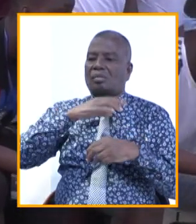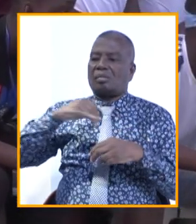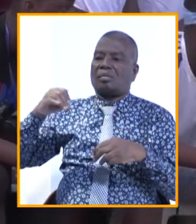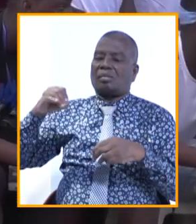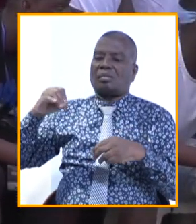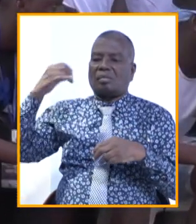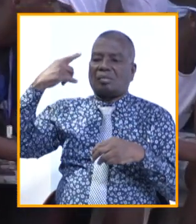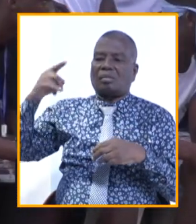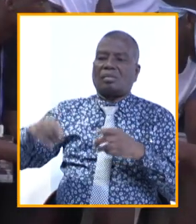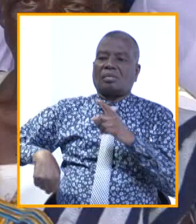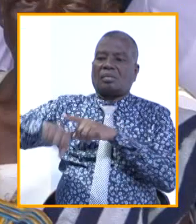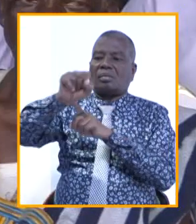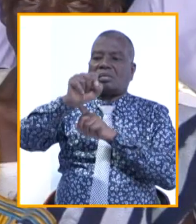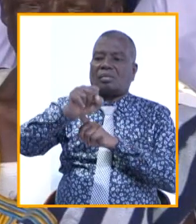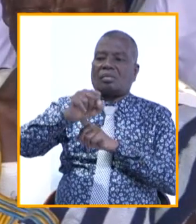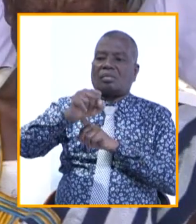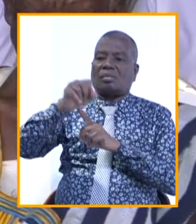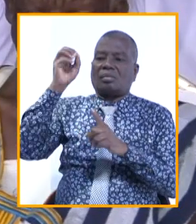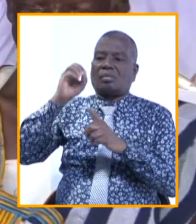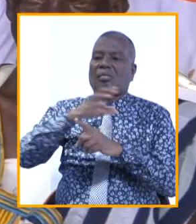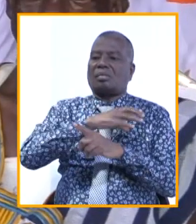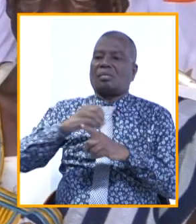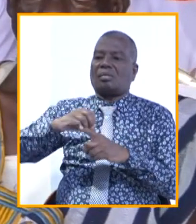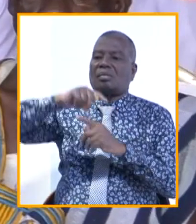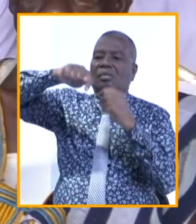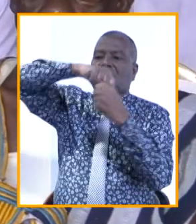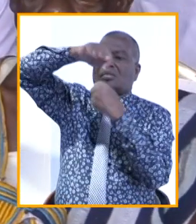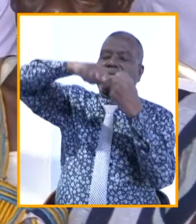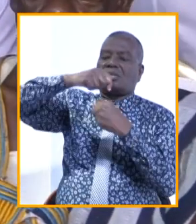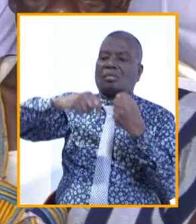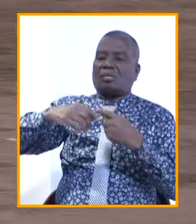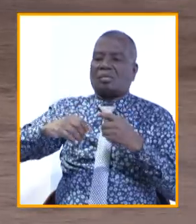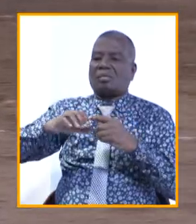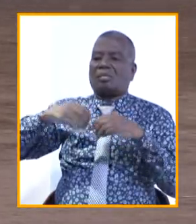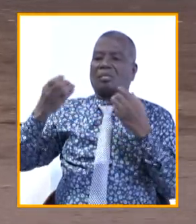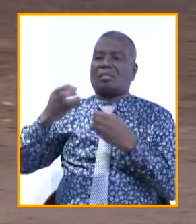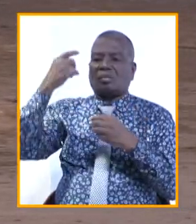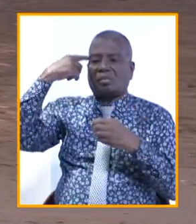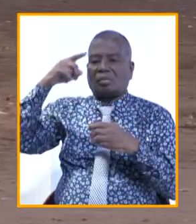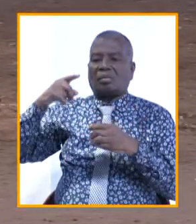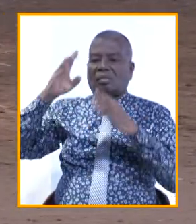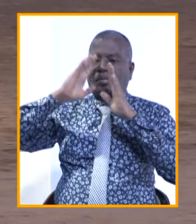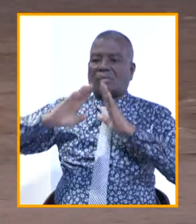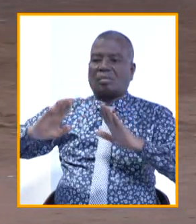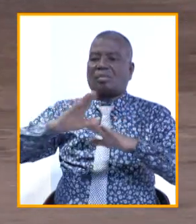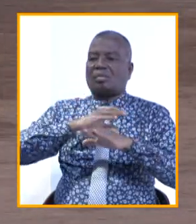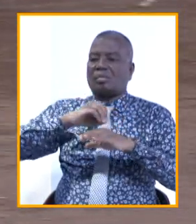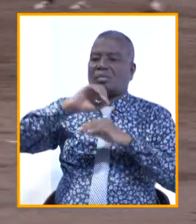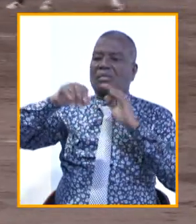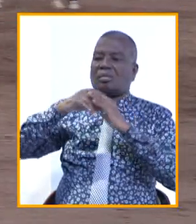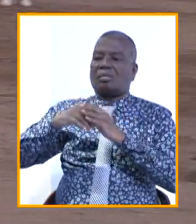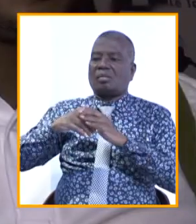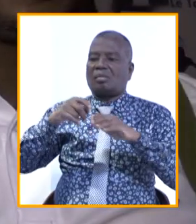et fraterniser par le football, le but ultime du tournoi de la cohésion sociale. Et au vu du climat de paix qui a baigné tout le long de